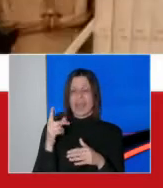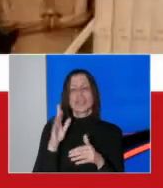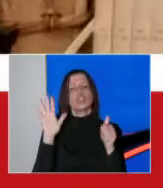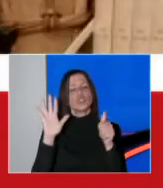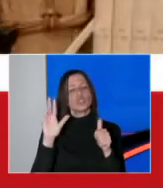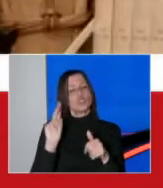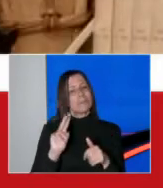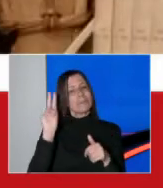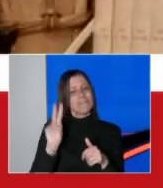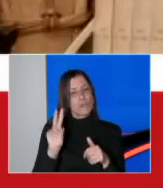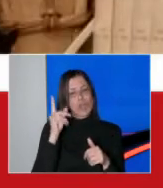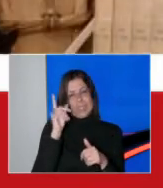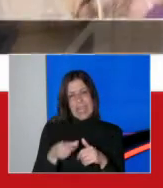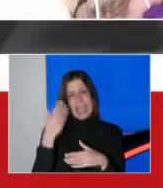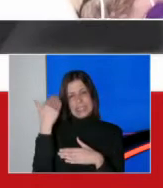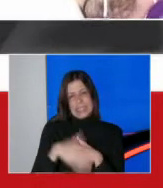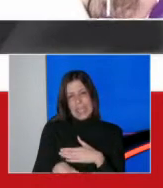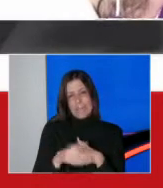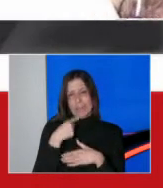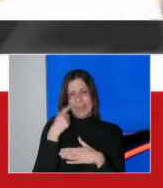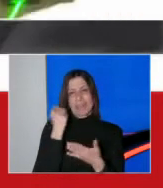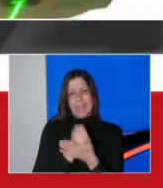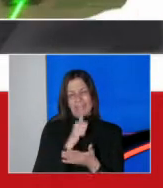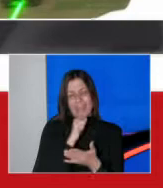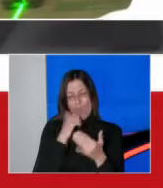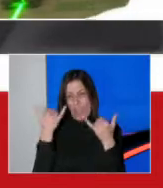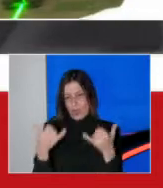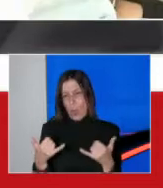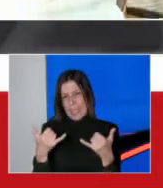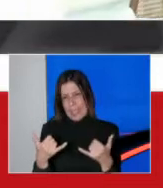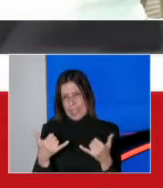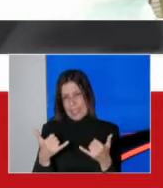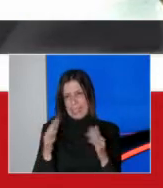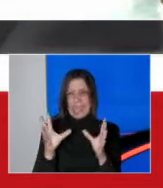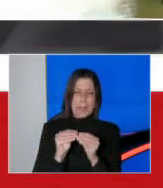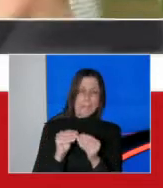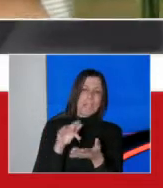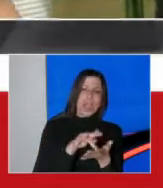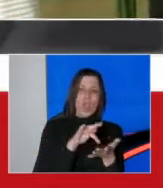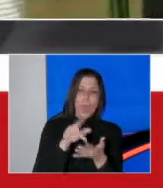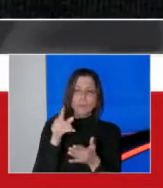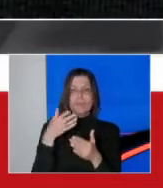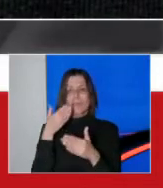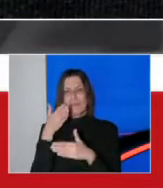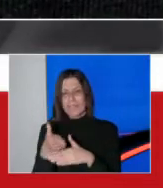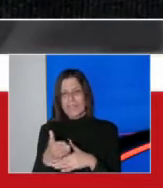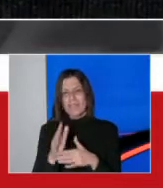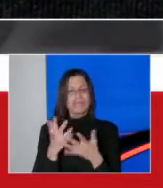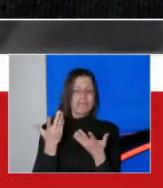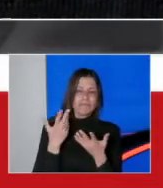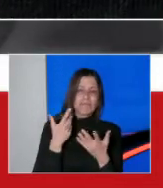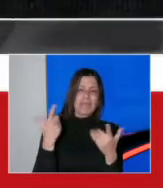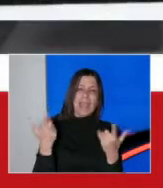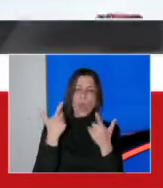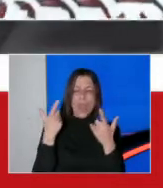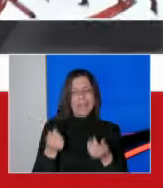בשישה בפברואר אמור להסתיים מה שמכונה התו הירוק הנוכחי, כן? עם מקומות שהם מקומות בפנים, או מידה, כמו אירועי